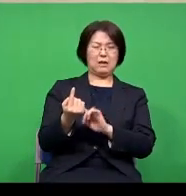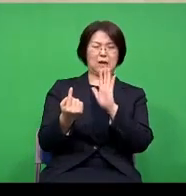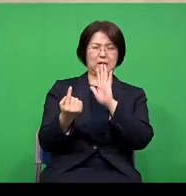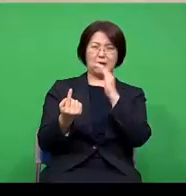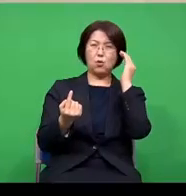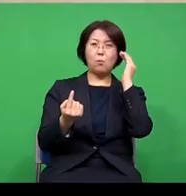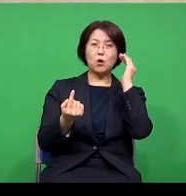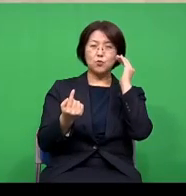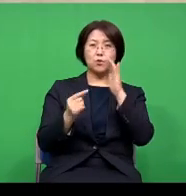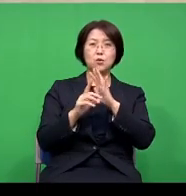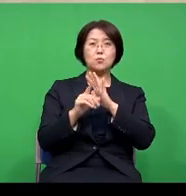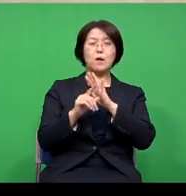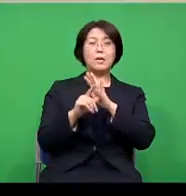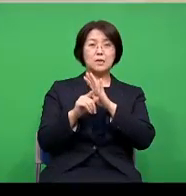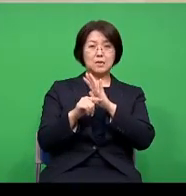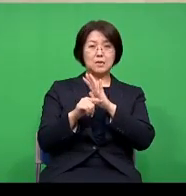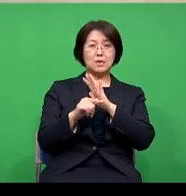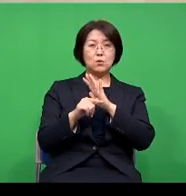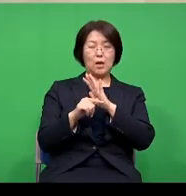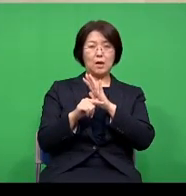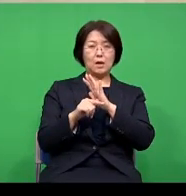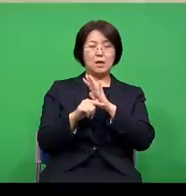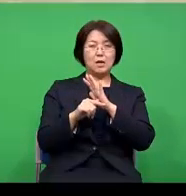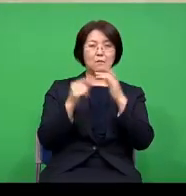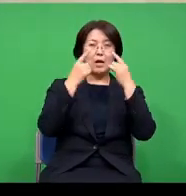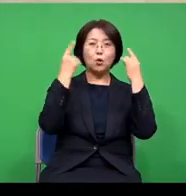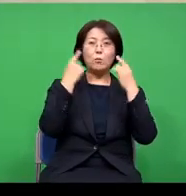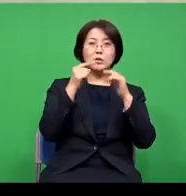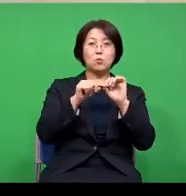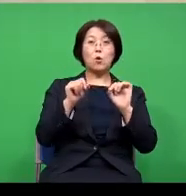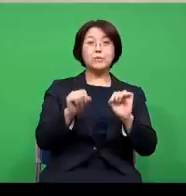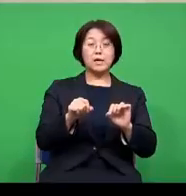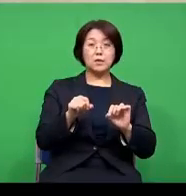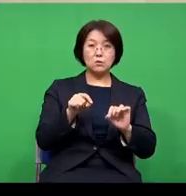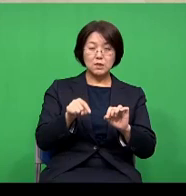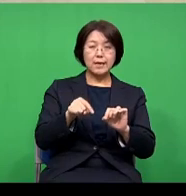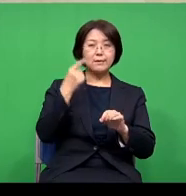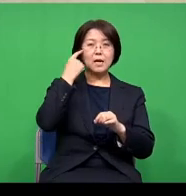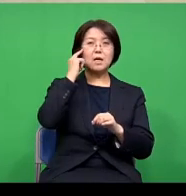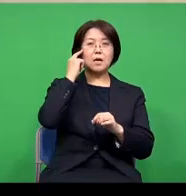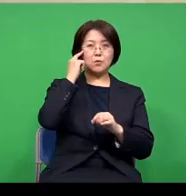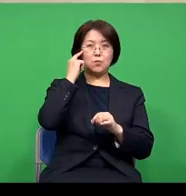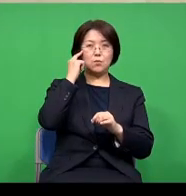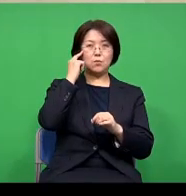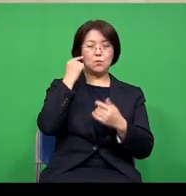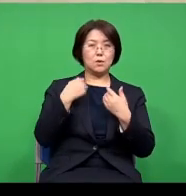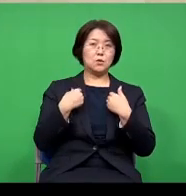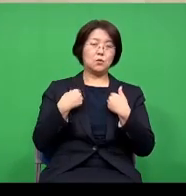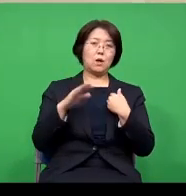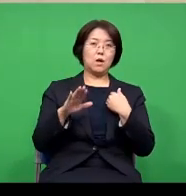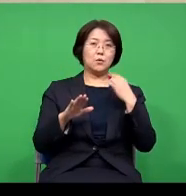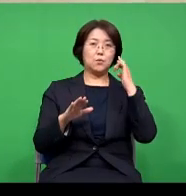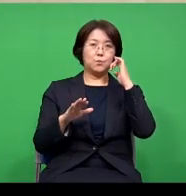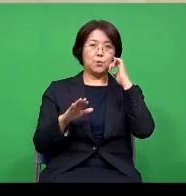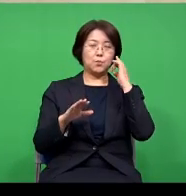うも困るなという場合には、それはここの問題としてまた考えてみるということではないかと思うんです